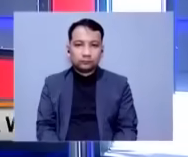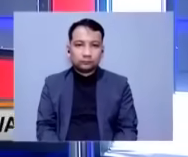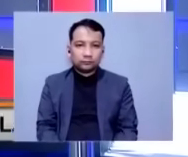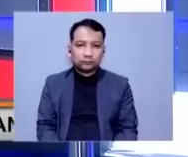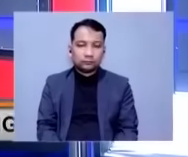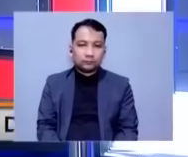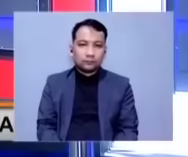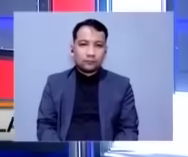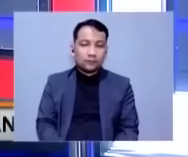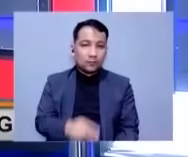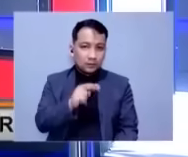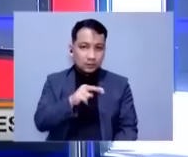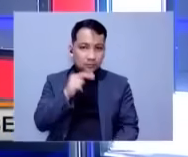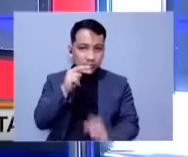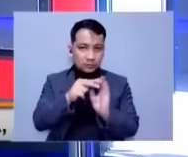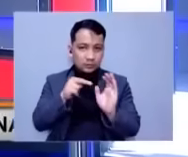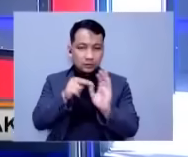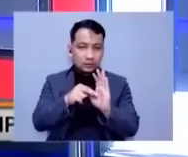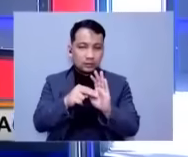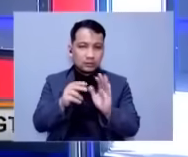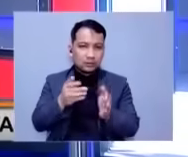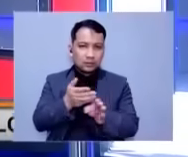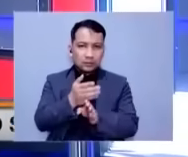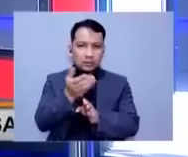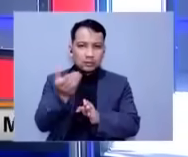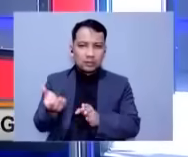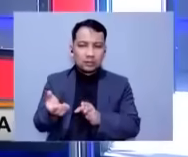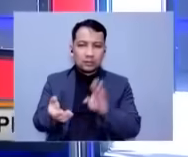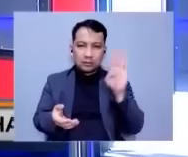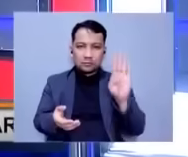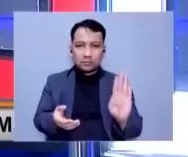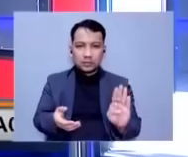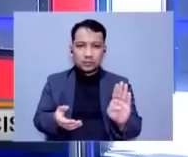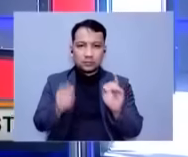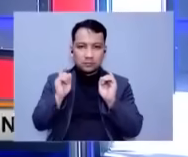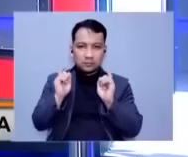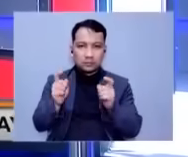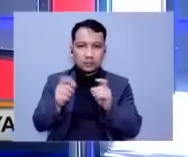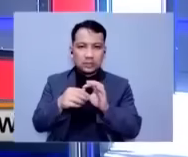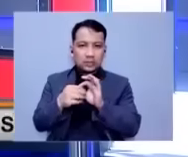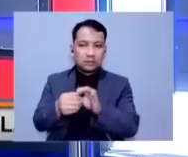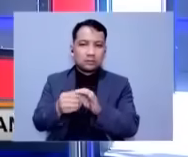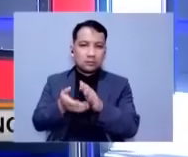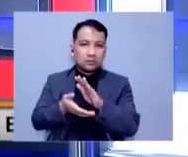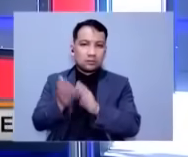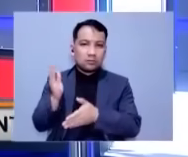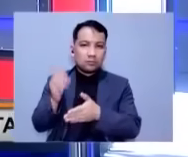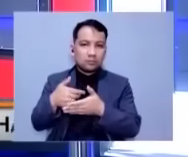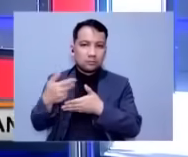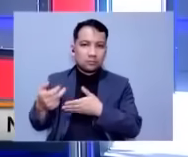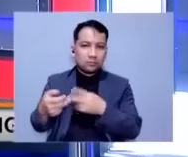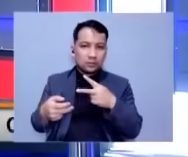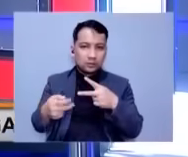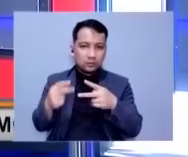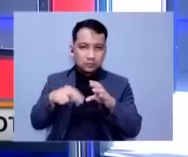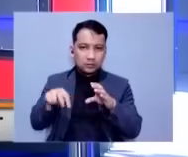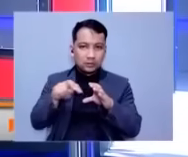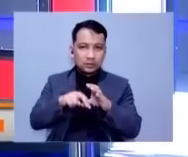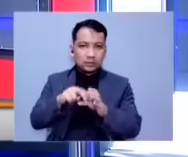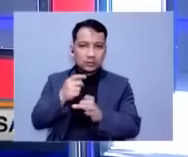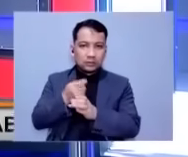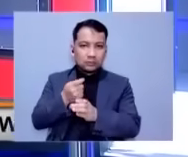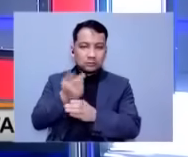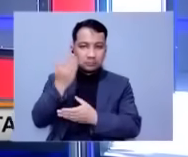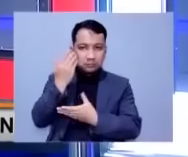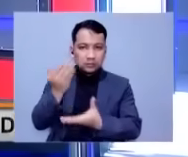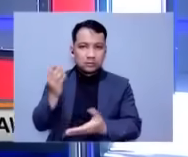Sapul sa video ang pagtagilid ng isang truck sa Brazil. Sa bilis ng takbo nito, tumilapon palabas ang 2 sakay ng truck. Yan at iba pa sa